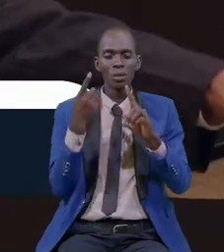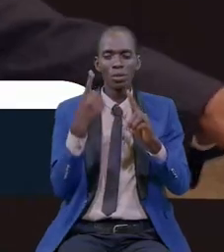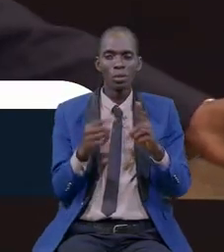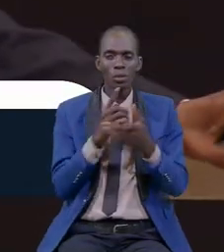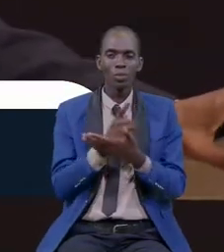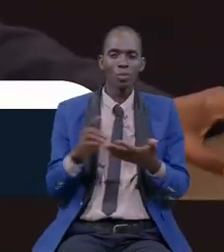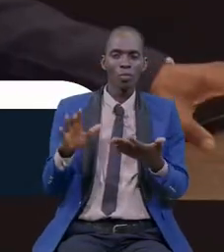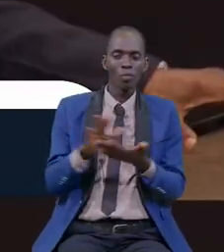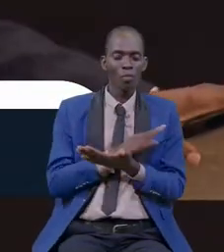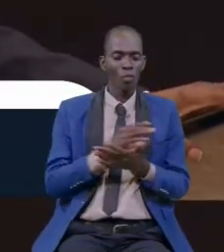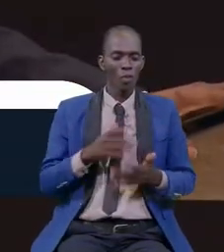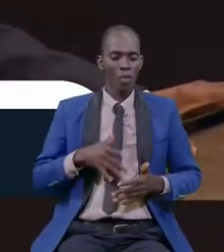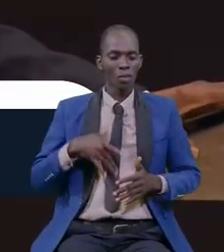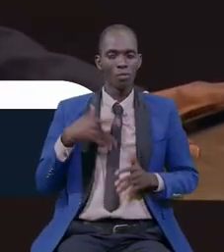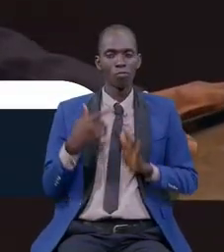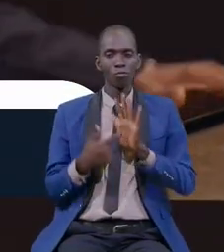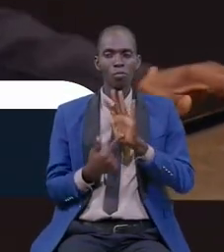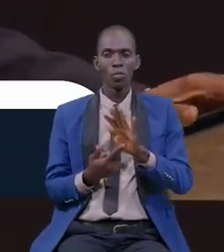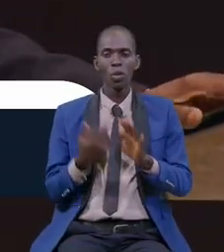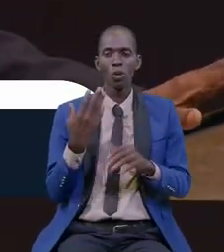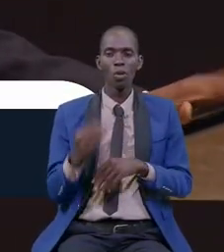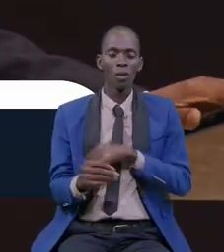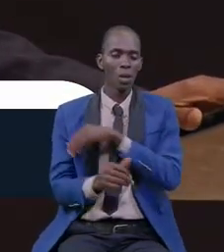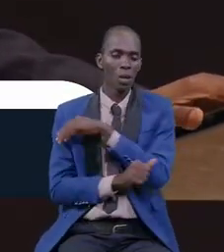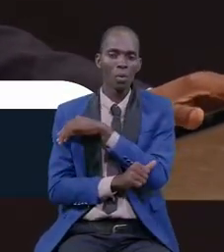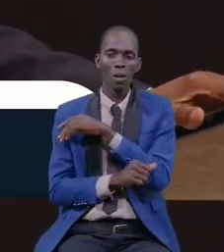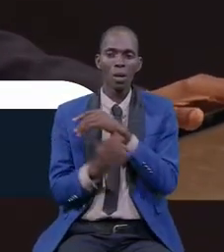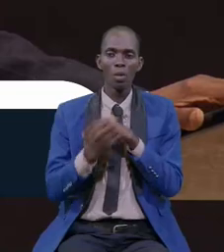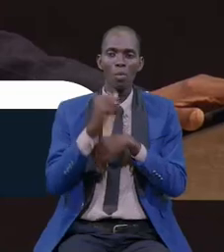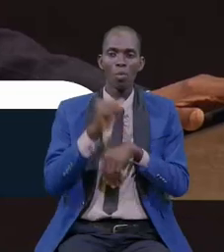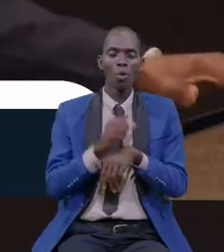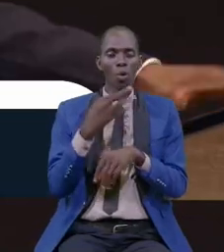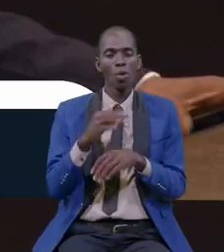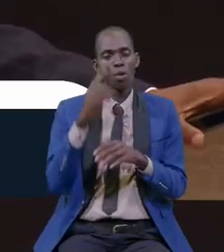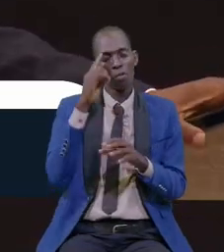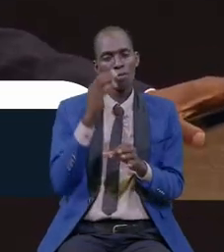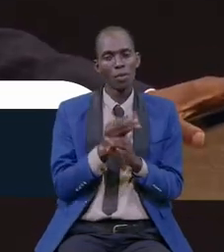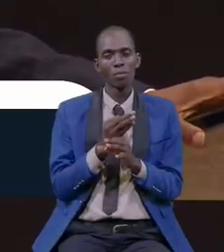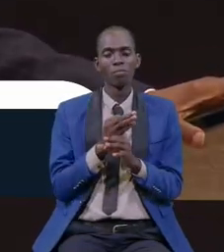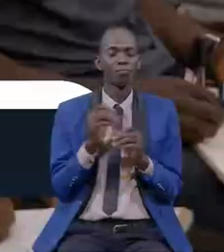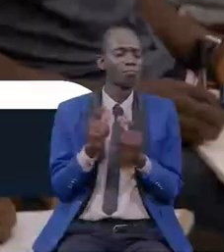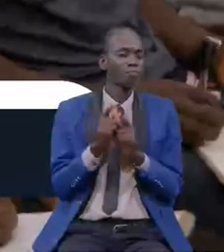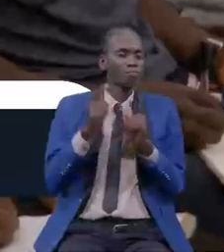de l'œuvre de foi d'Abraham l'expression suprême